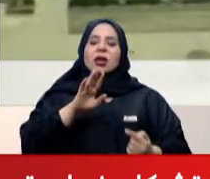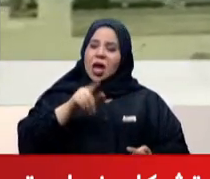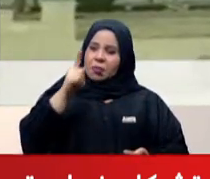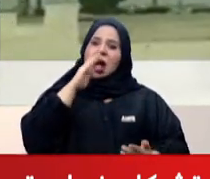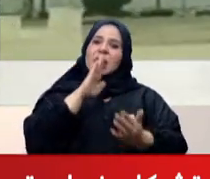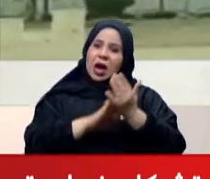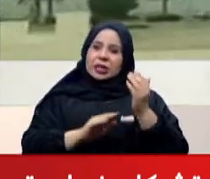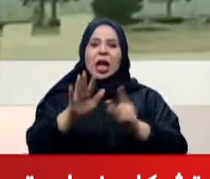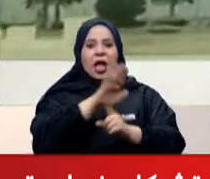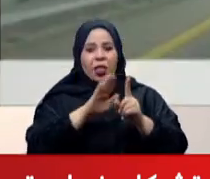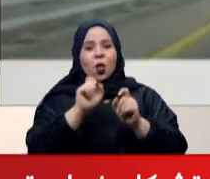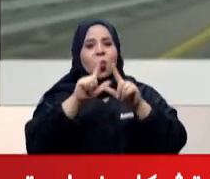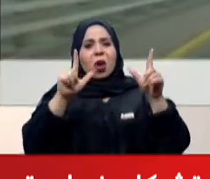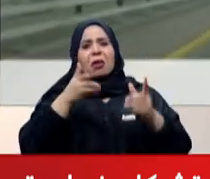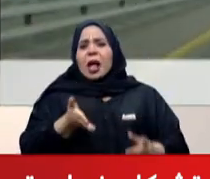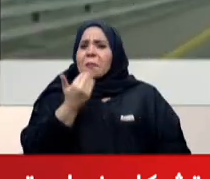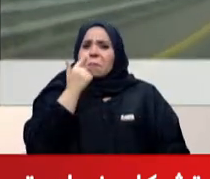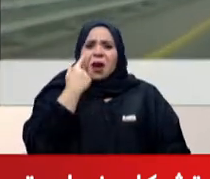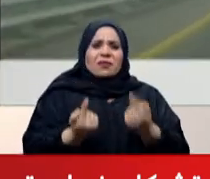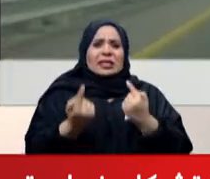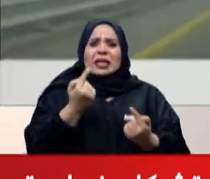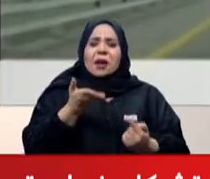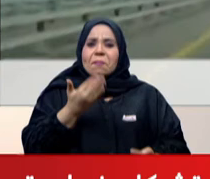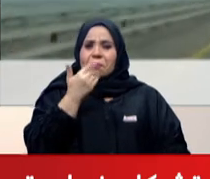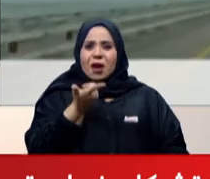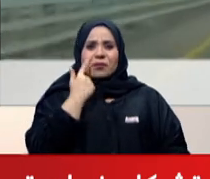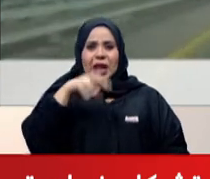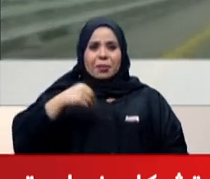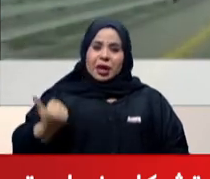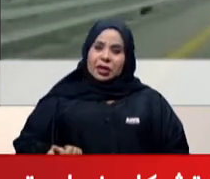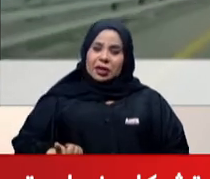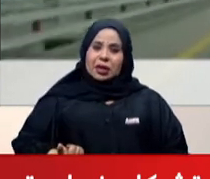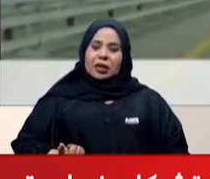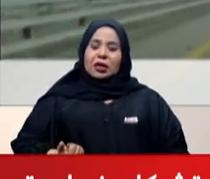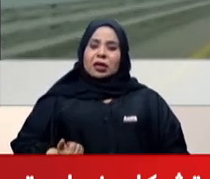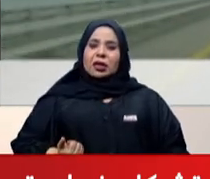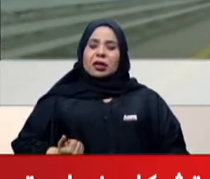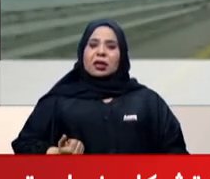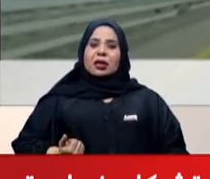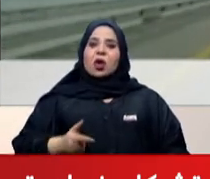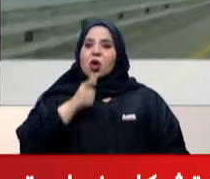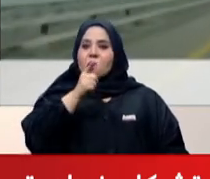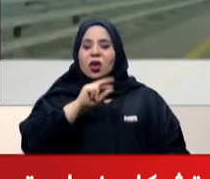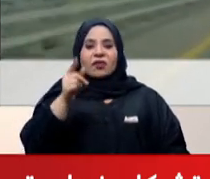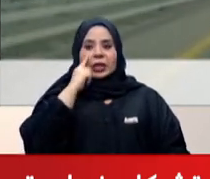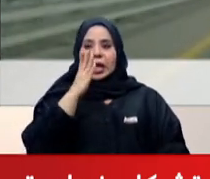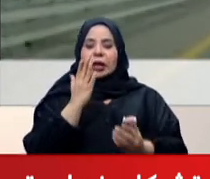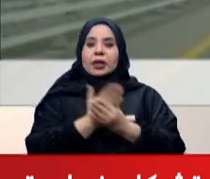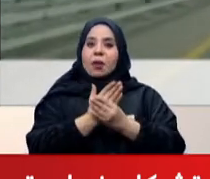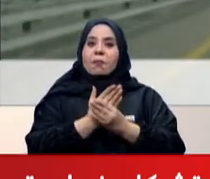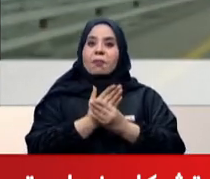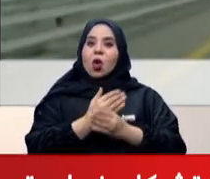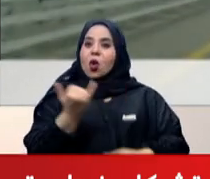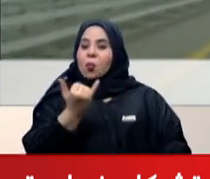الجراد يؤثر فيها. احنا ما عندنا محاصيل زراعية استراتيجية او اقتصادية نقدر نقول والله هذا الجراد